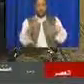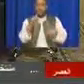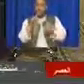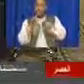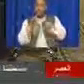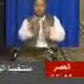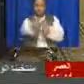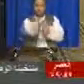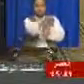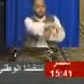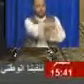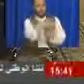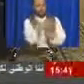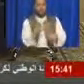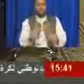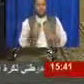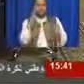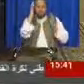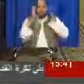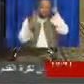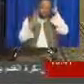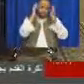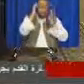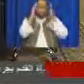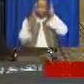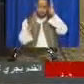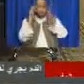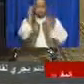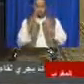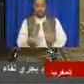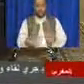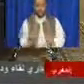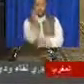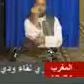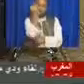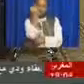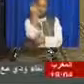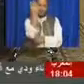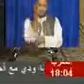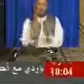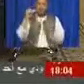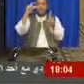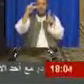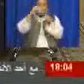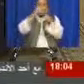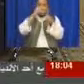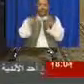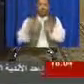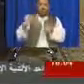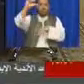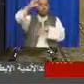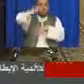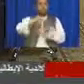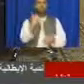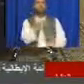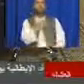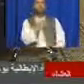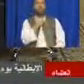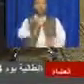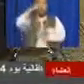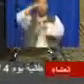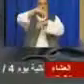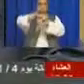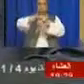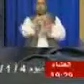كل يوم المرض مفتوحه جبهه كل يوم مفتوحه جبهه وهي منشغله يوم متشابهه الى بنغازي يوم تسافر الى زوار يوم تسافر الى طرابلس